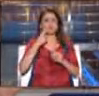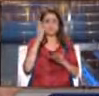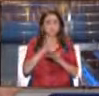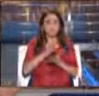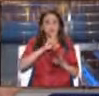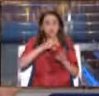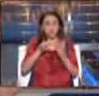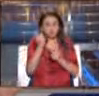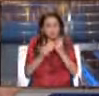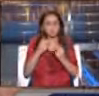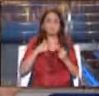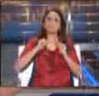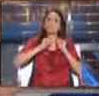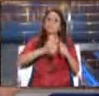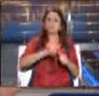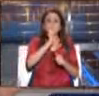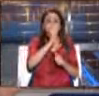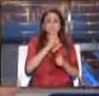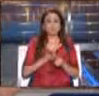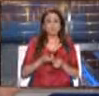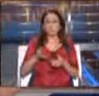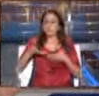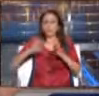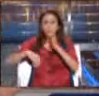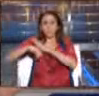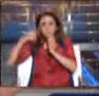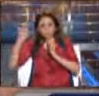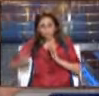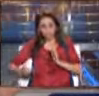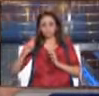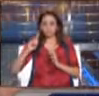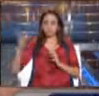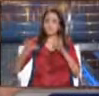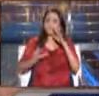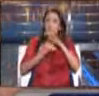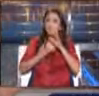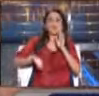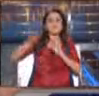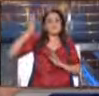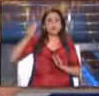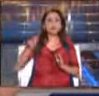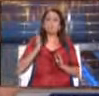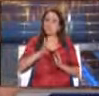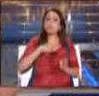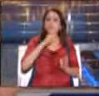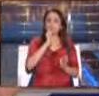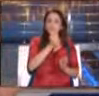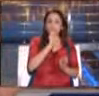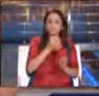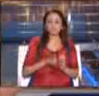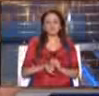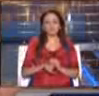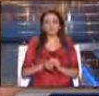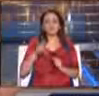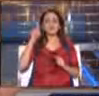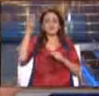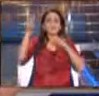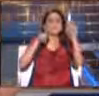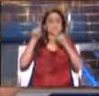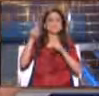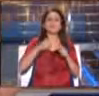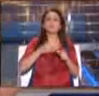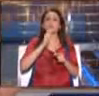الكوره يعني ايه؟ لا مش لعيبه الكوره مش صايع، يعني لعيبه الكوره مش صايع، لعيب داخل الجامعه وبتاع زي ما اقول بقى هقول هو كل واحد خريج اداب يعني هيبقى يعني لا ده انا عندي